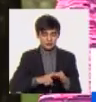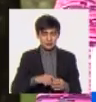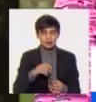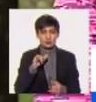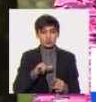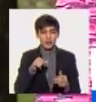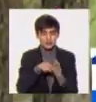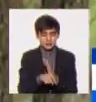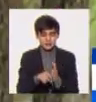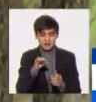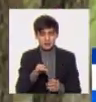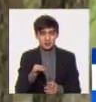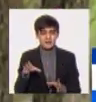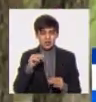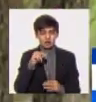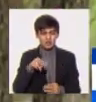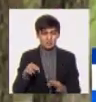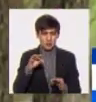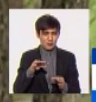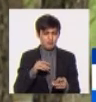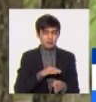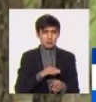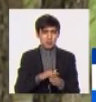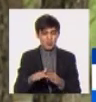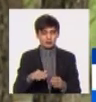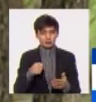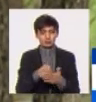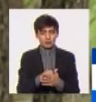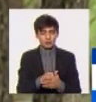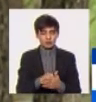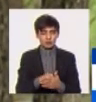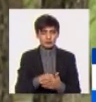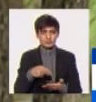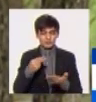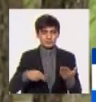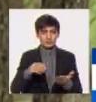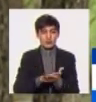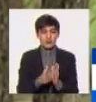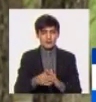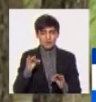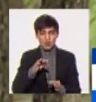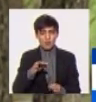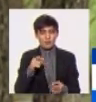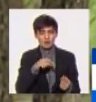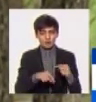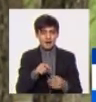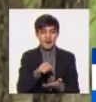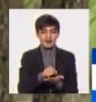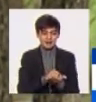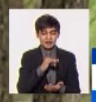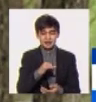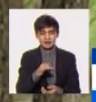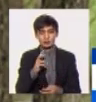от форс-мажорных ситуаций, заканчивая до подписания договоренности между арендаторами